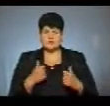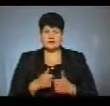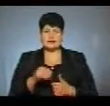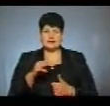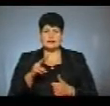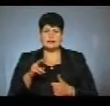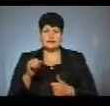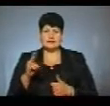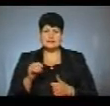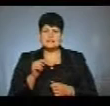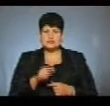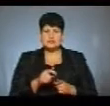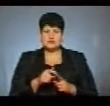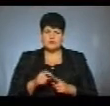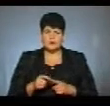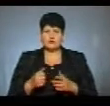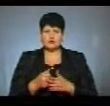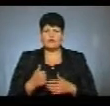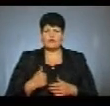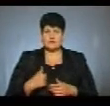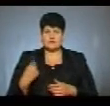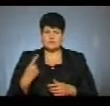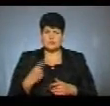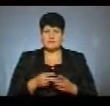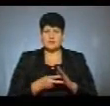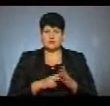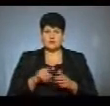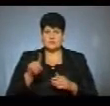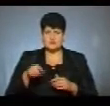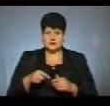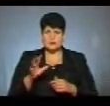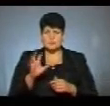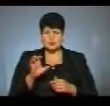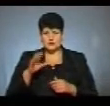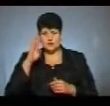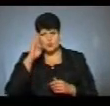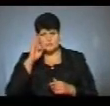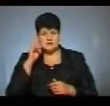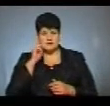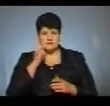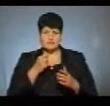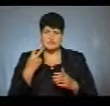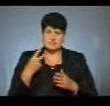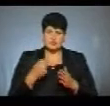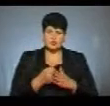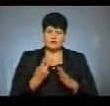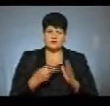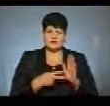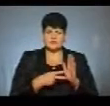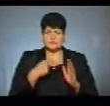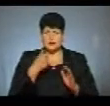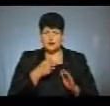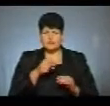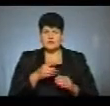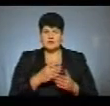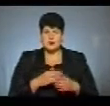Лацік. За її словами, цьогоріч до війська з області планують призвати 500 хлопців віком від 20 до 27 років.